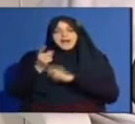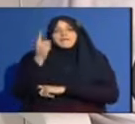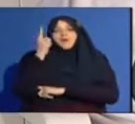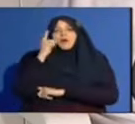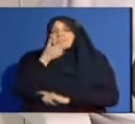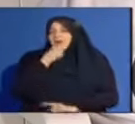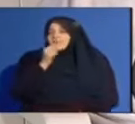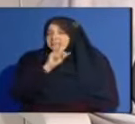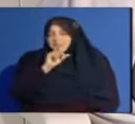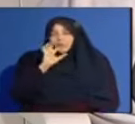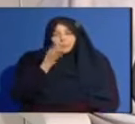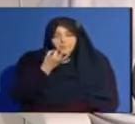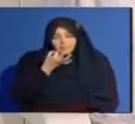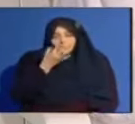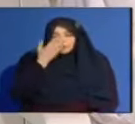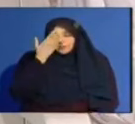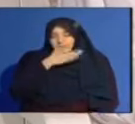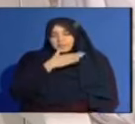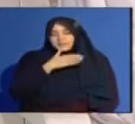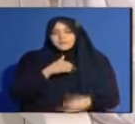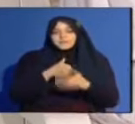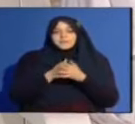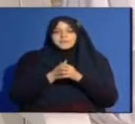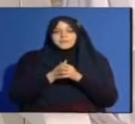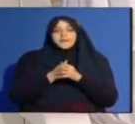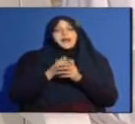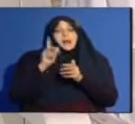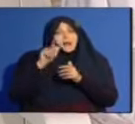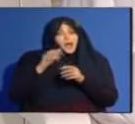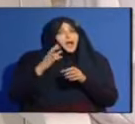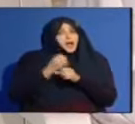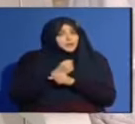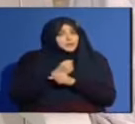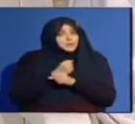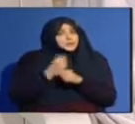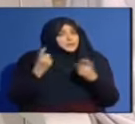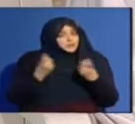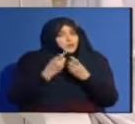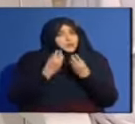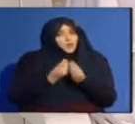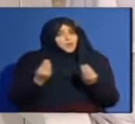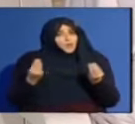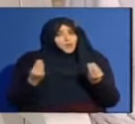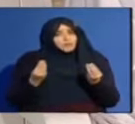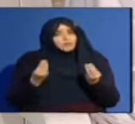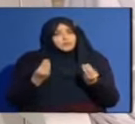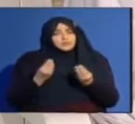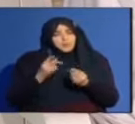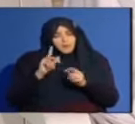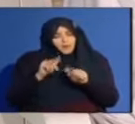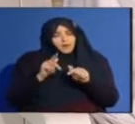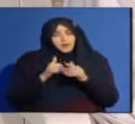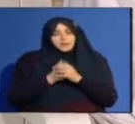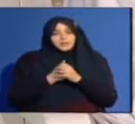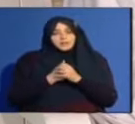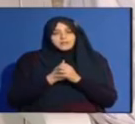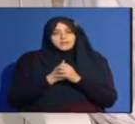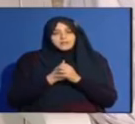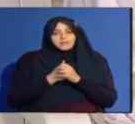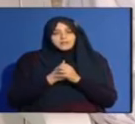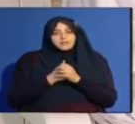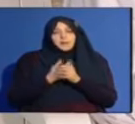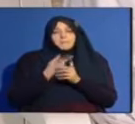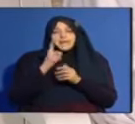الأمر صعب وصعب للغاية. نعم. وكاين منهم اللي وفق في تربية الأولاد، كاين اللي وفقوا،